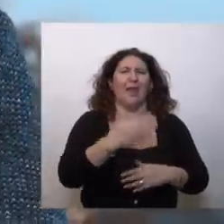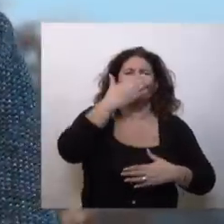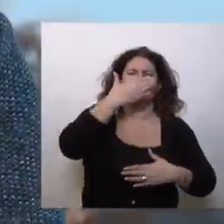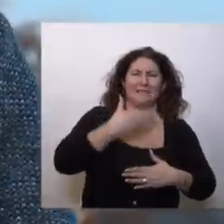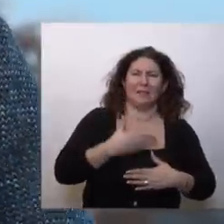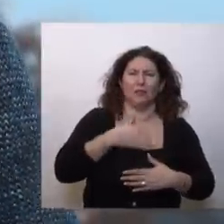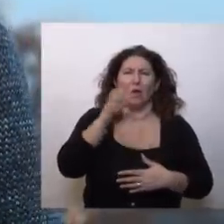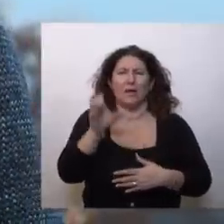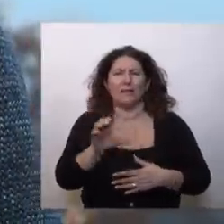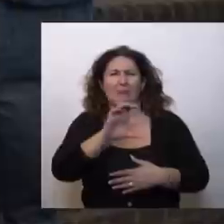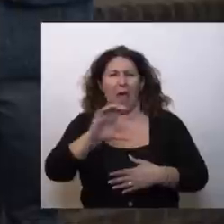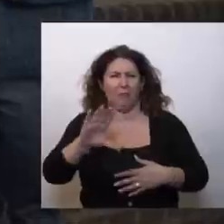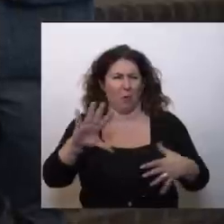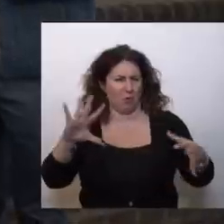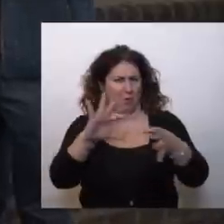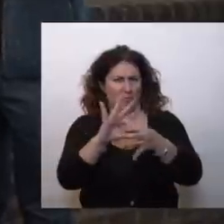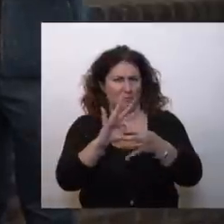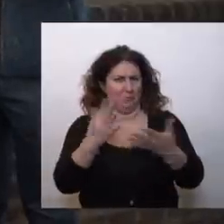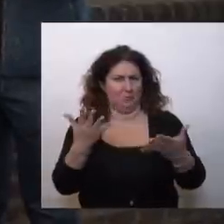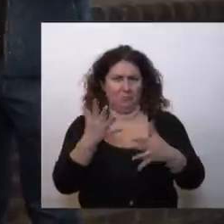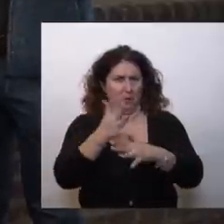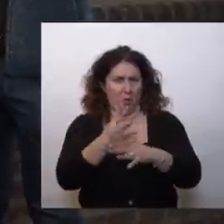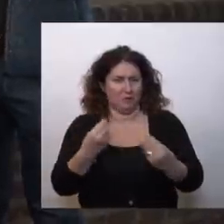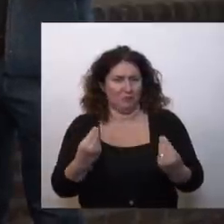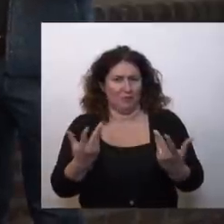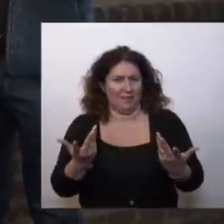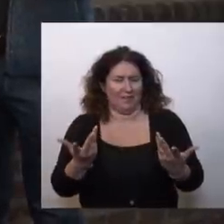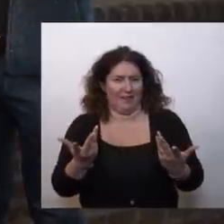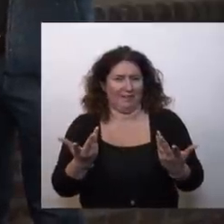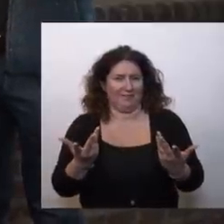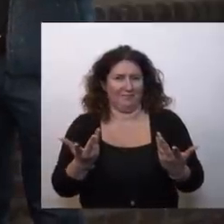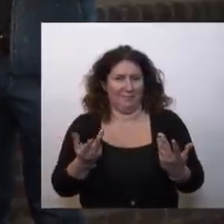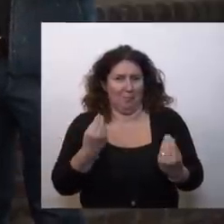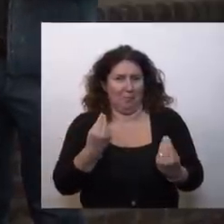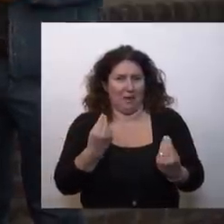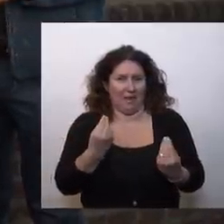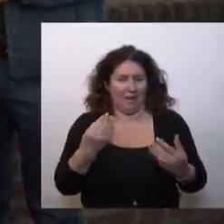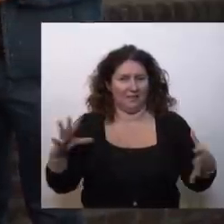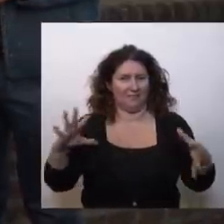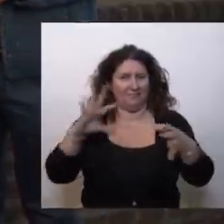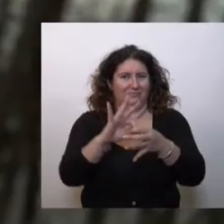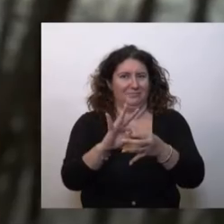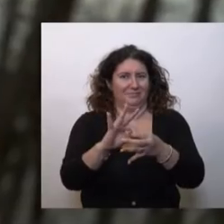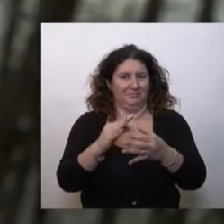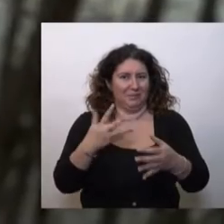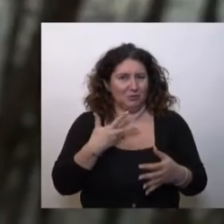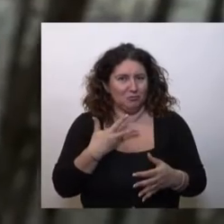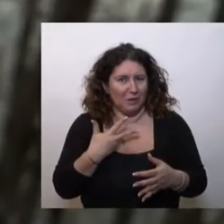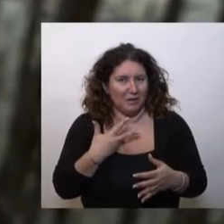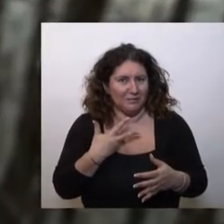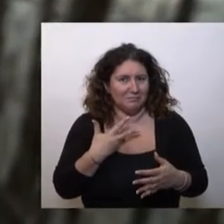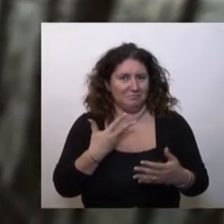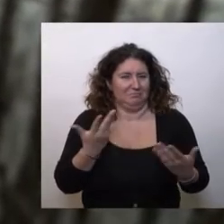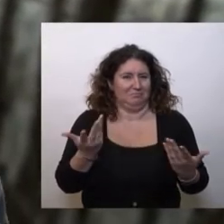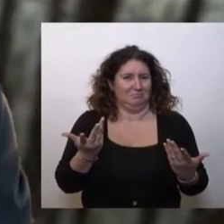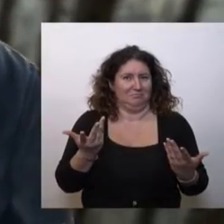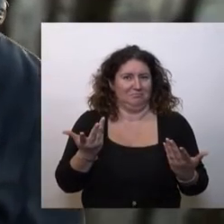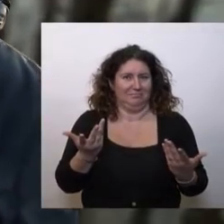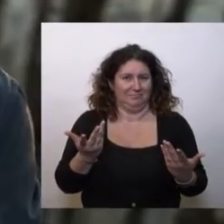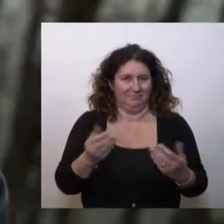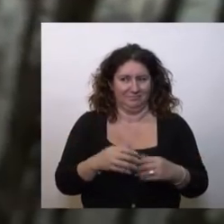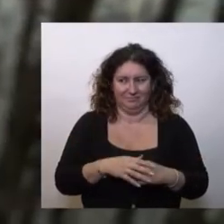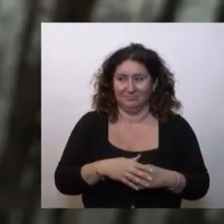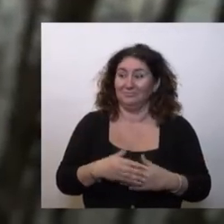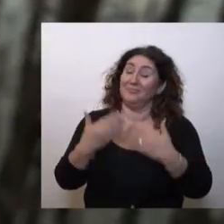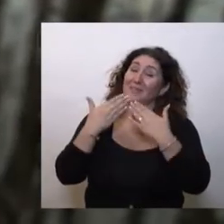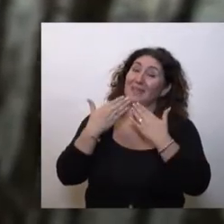perché? Perché dobbiamo mettere insieme i Savoia e la Sindone per la presenza qui a Torino del telo?